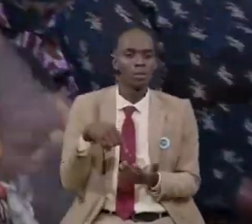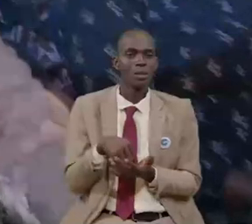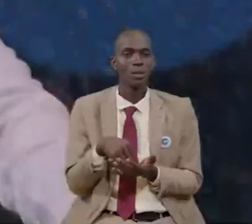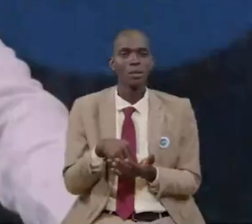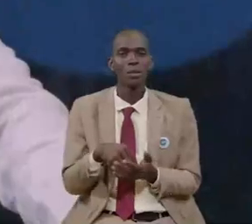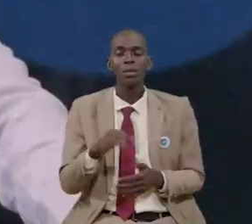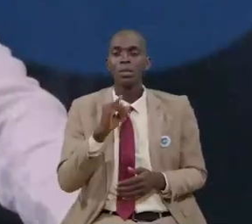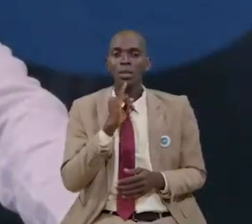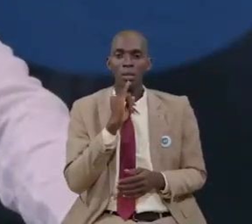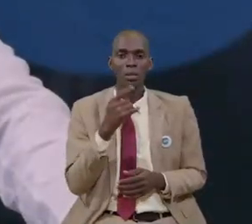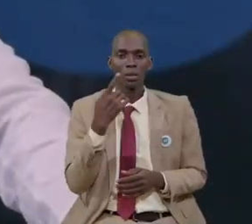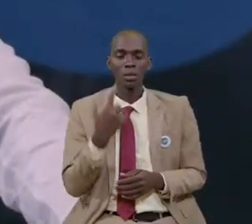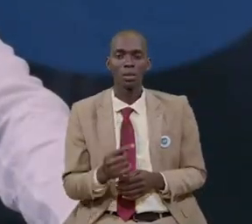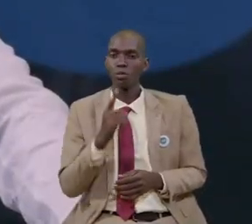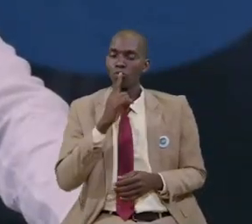Voici la